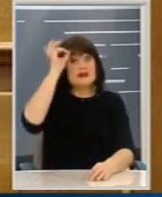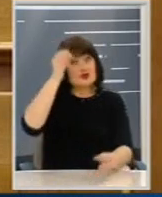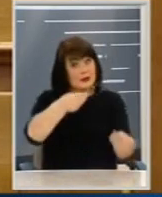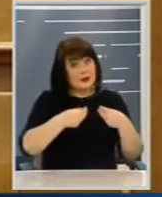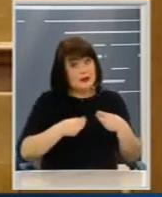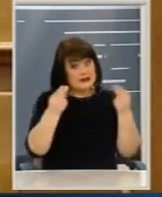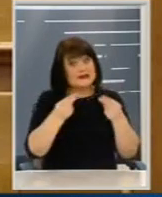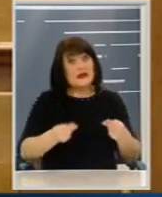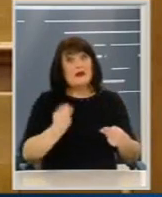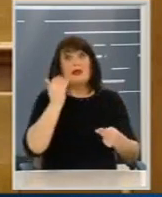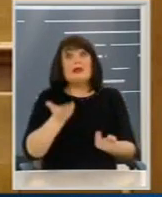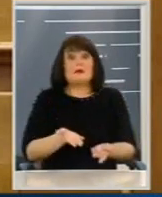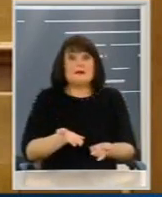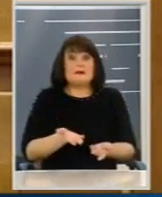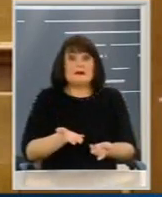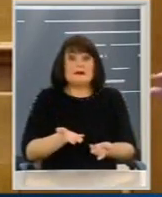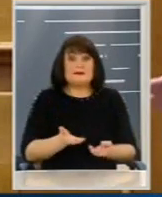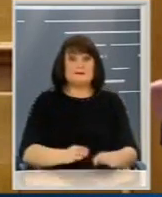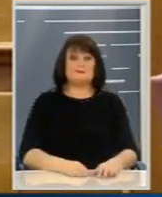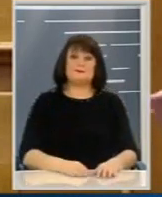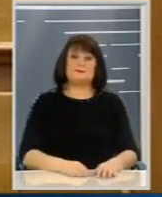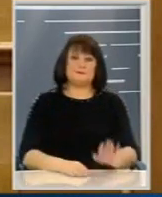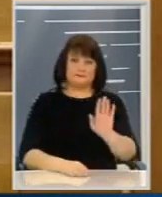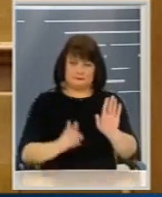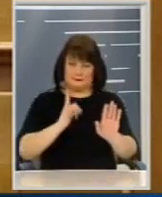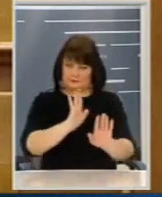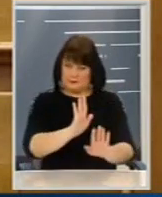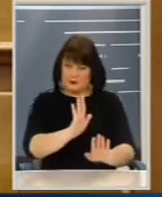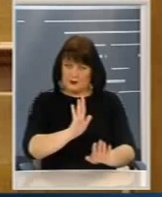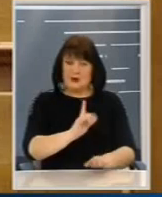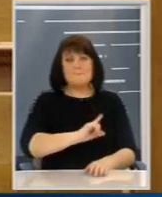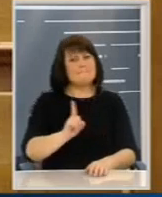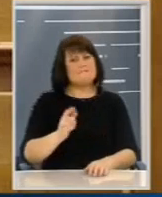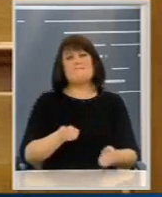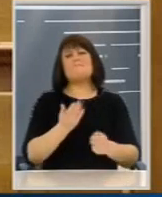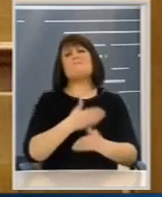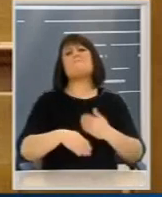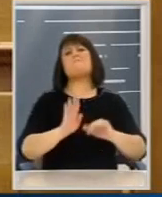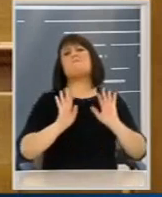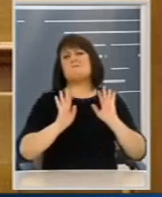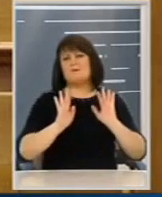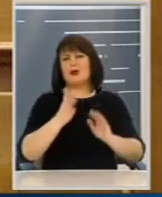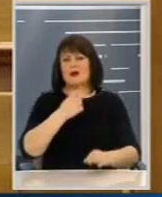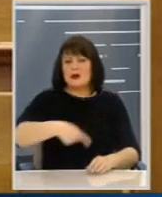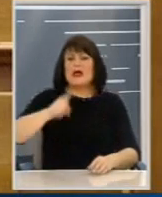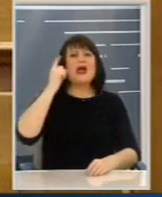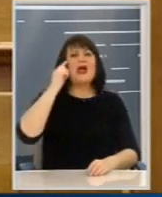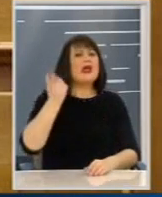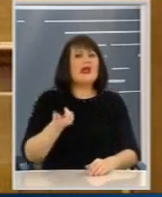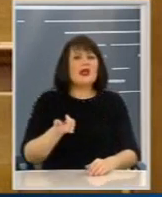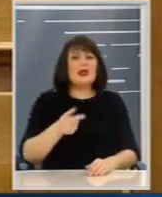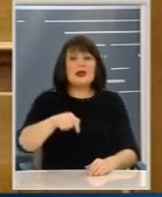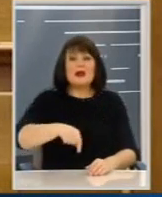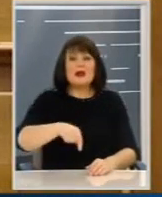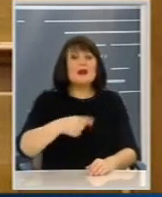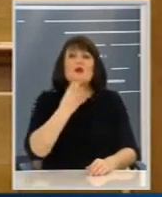αστυνομίας. Αλλά θα σας πρότεινα να μην μπείτε καν σε αυτόν τον κόπο, διότι όλοι έχουμε καταλάβει ότι εδώ